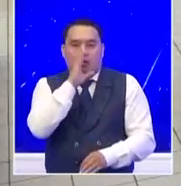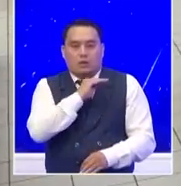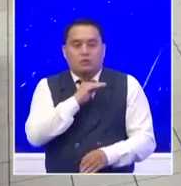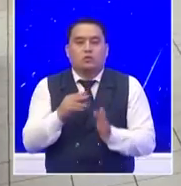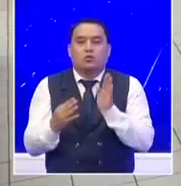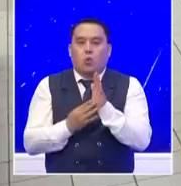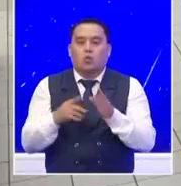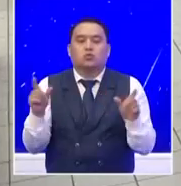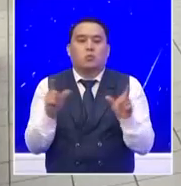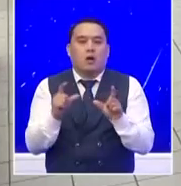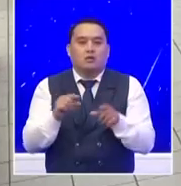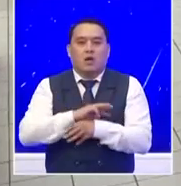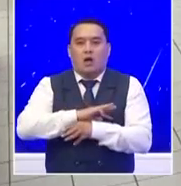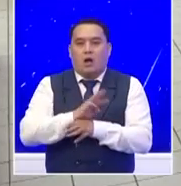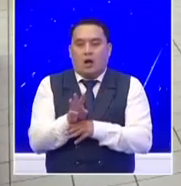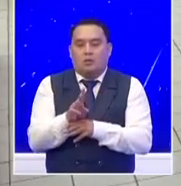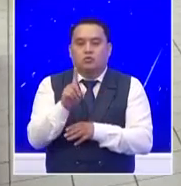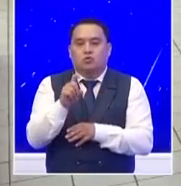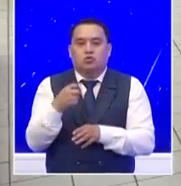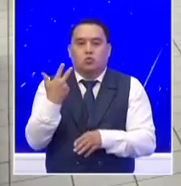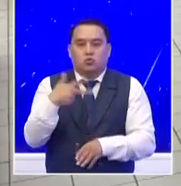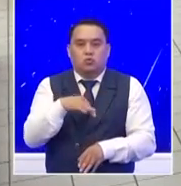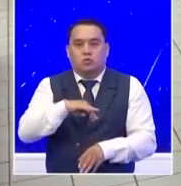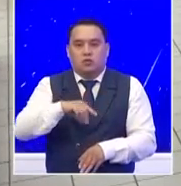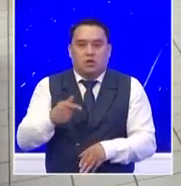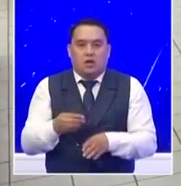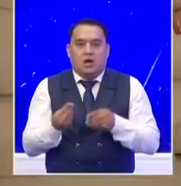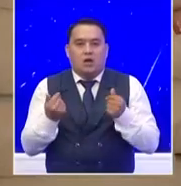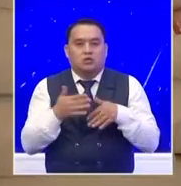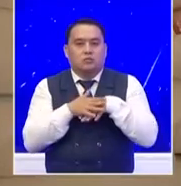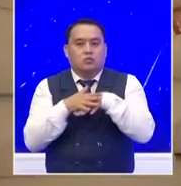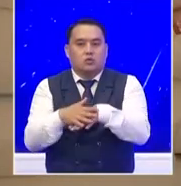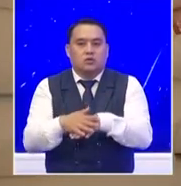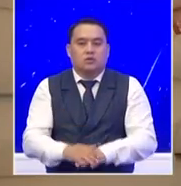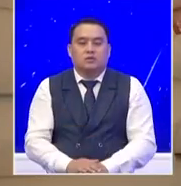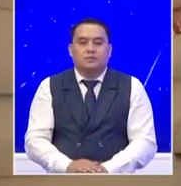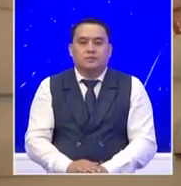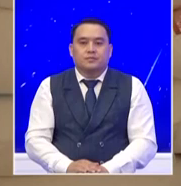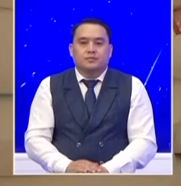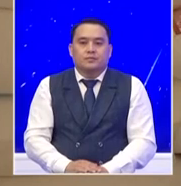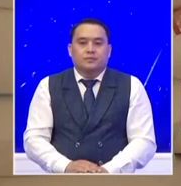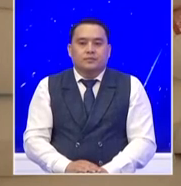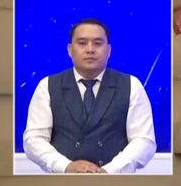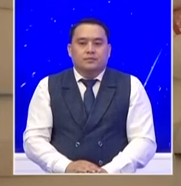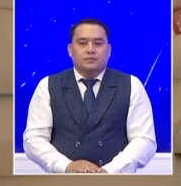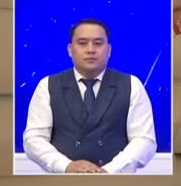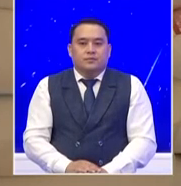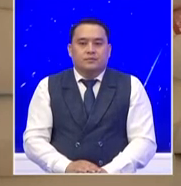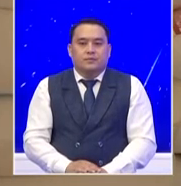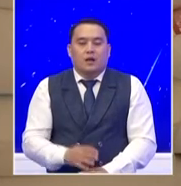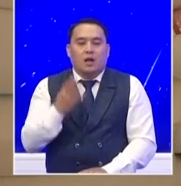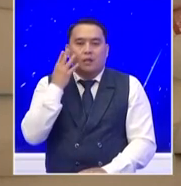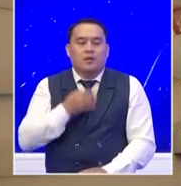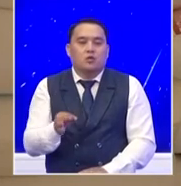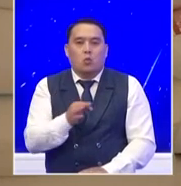9 дүкенді қаржыландыруға 130 миллион теңге бөлінген. Біздің Алматы облысындағы 6 ауданмен бір қаладағы дүкендер